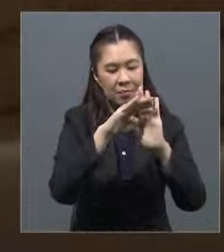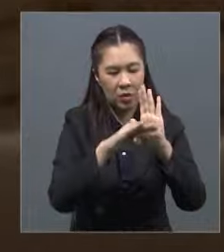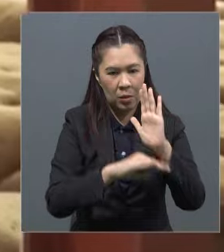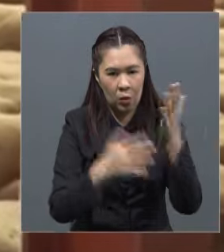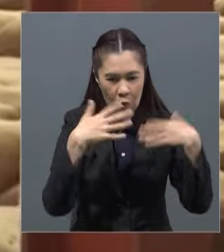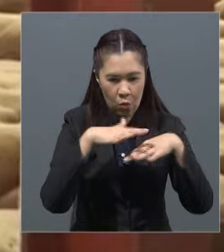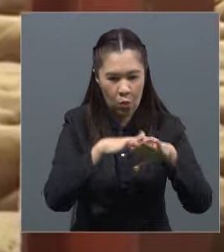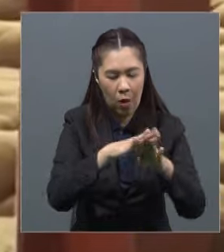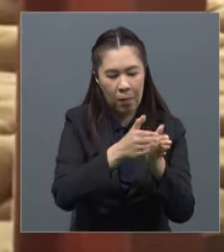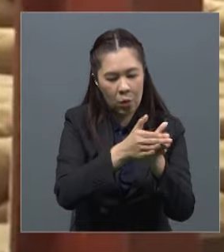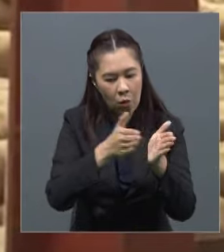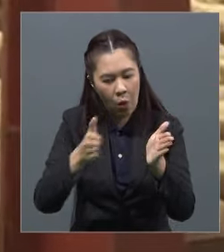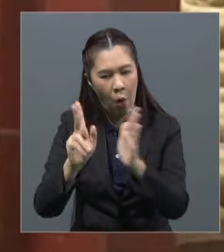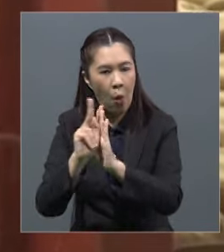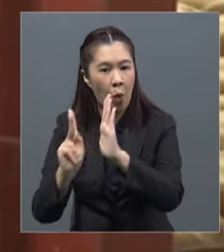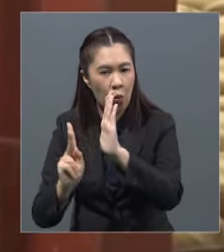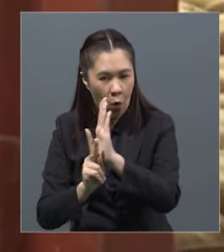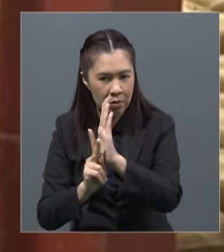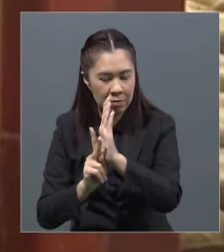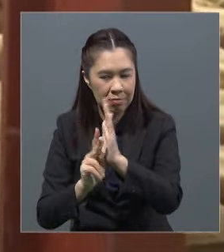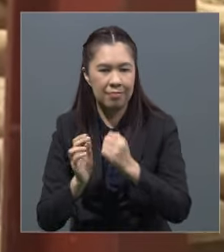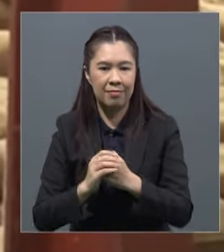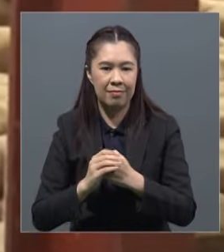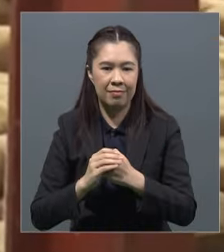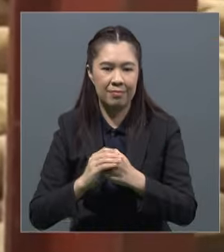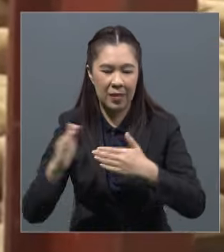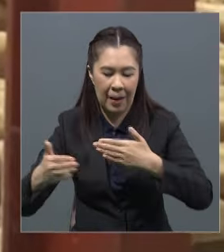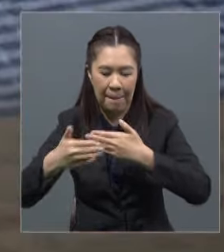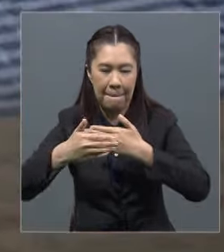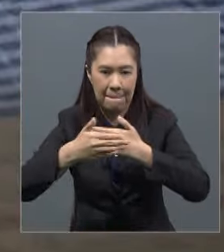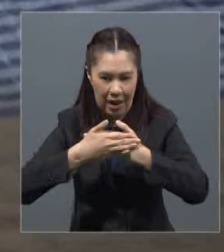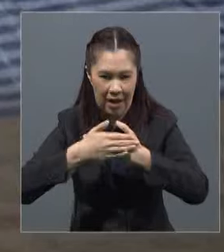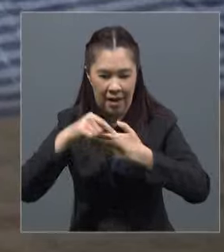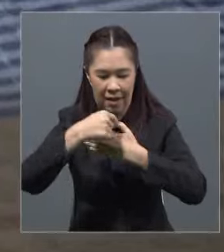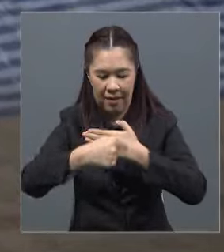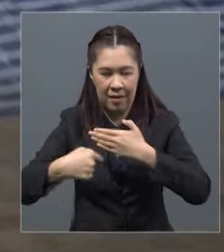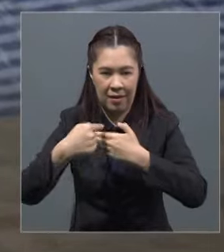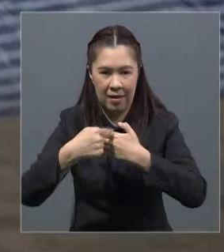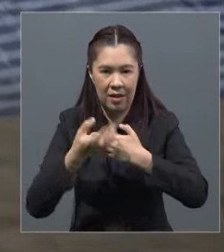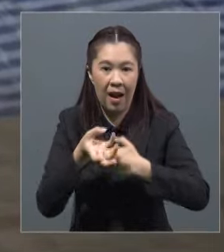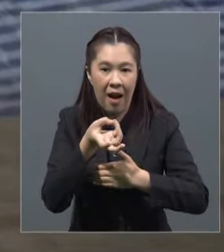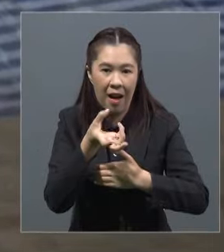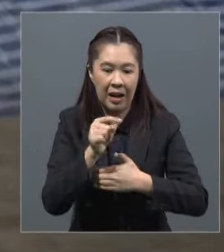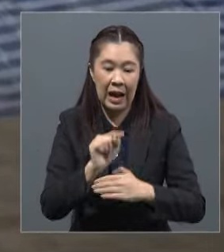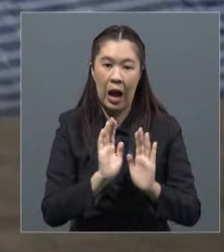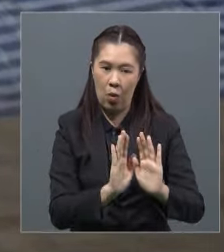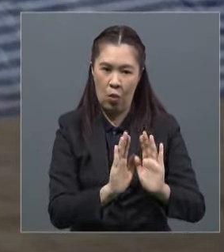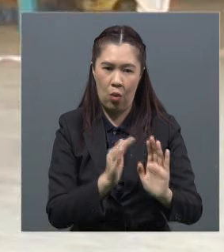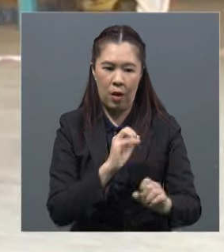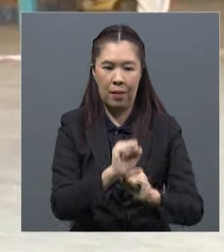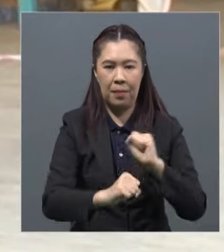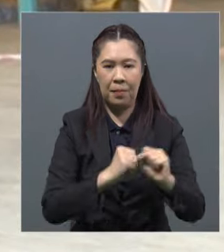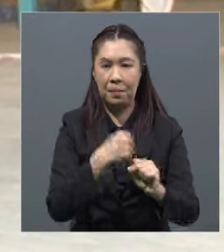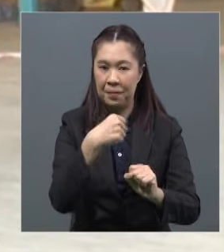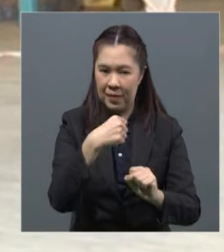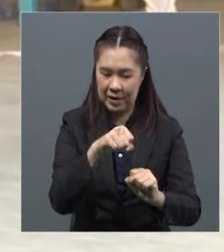ไปจนถึงการออกกฎเกณฑ์บนฉลากด้วยคือให้เขียนบนฉลากเลยว่าข้าวนี้คือข้าวที่มาจากล็อตที่เก็บ10ปีเพราะมองว่าอันนี้จ